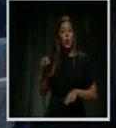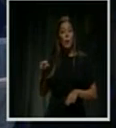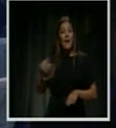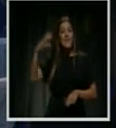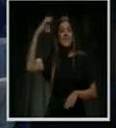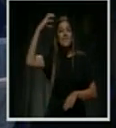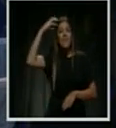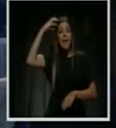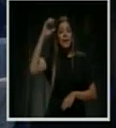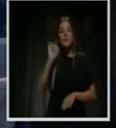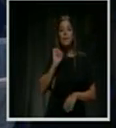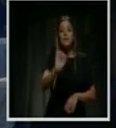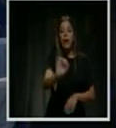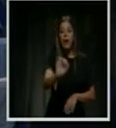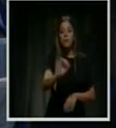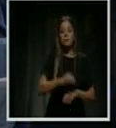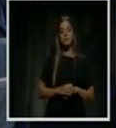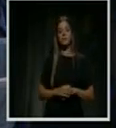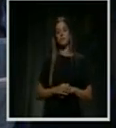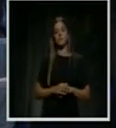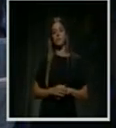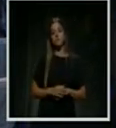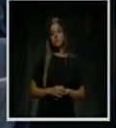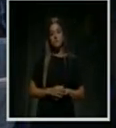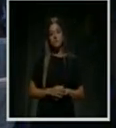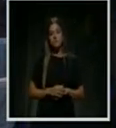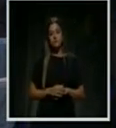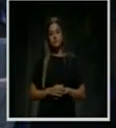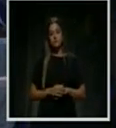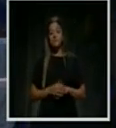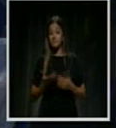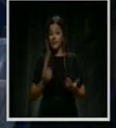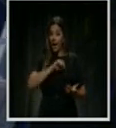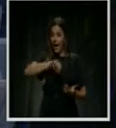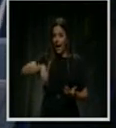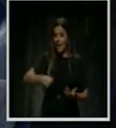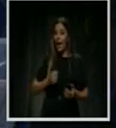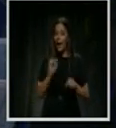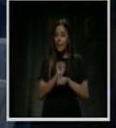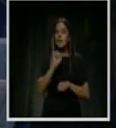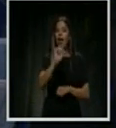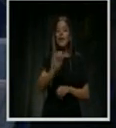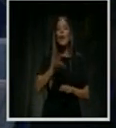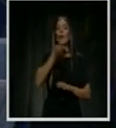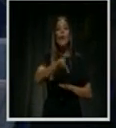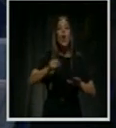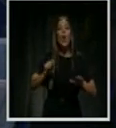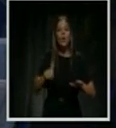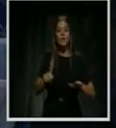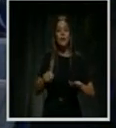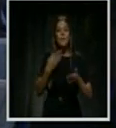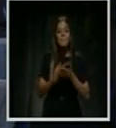الغفرن في الغفرن تياك في الغفرن تاكم عليك allura monna l-qorti għall-erba mit